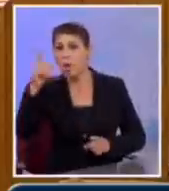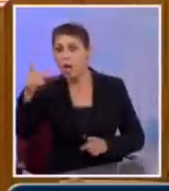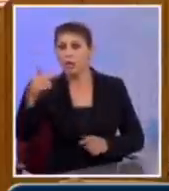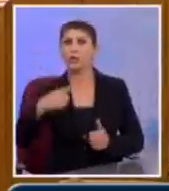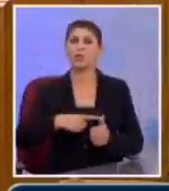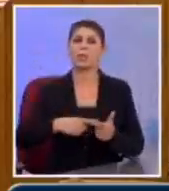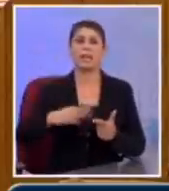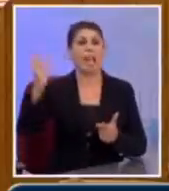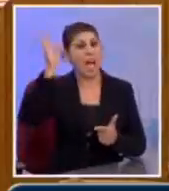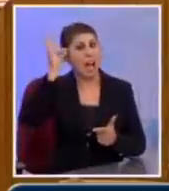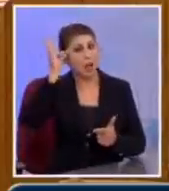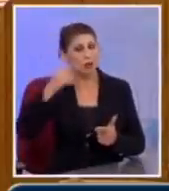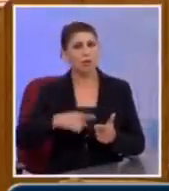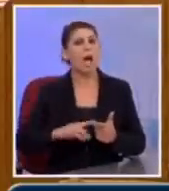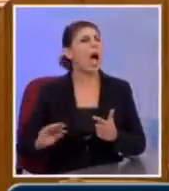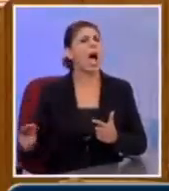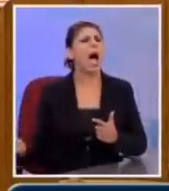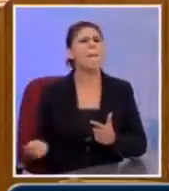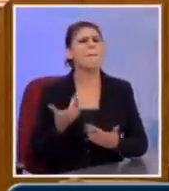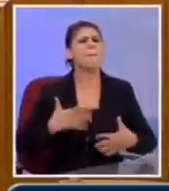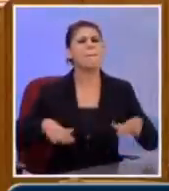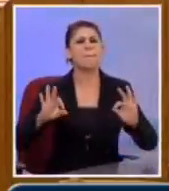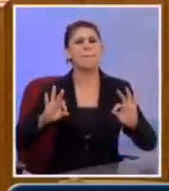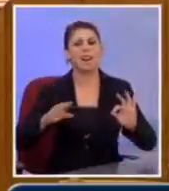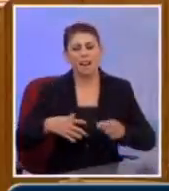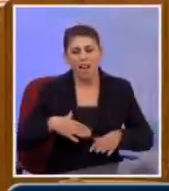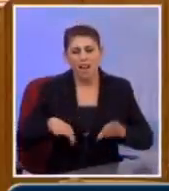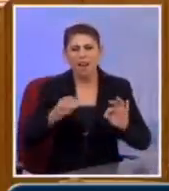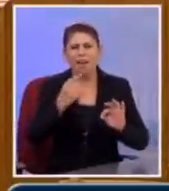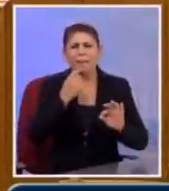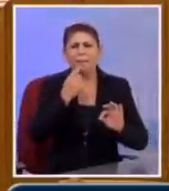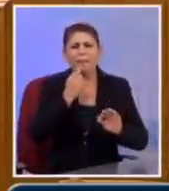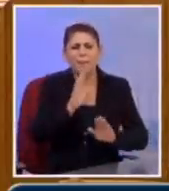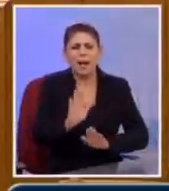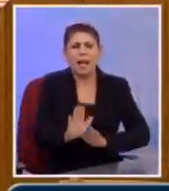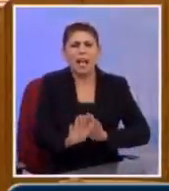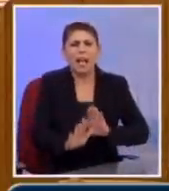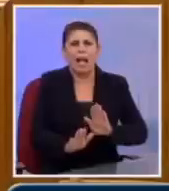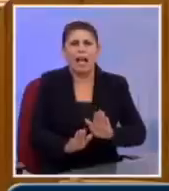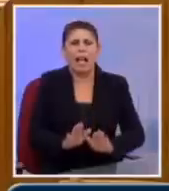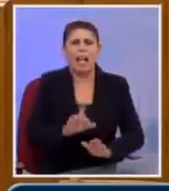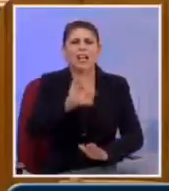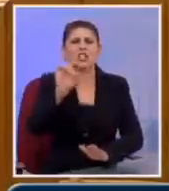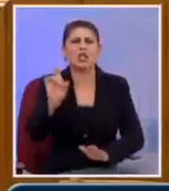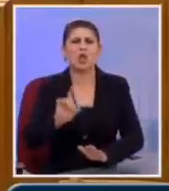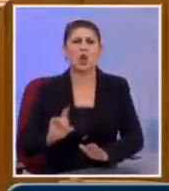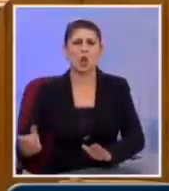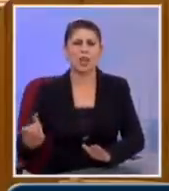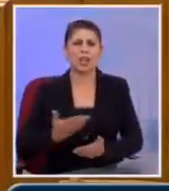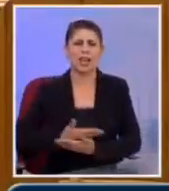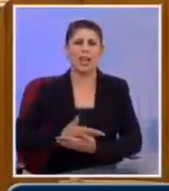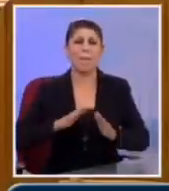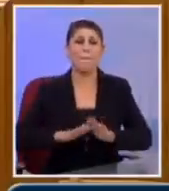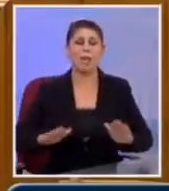είμαι Γάλλος, αποκτάται από τα πρώτα βήματα της ζωής ενός ανθρώπου.